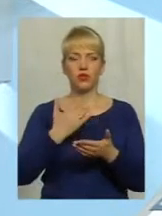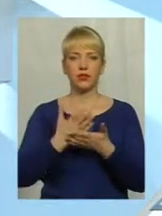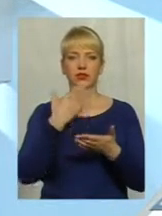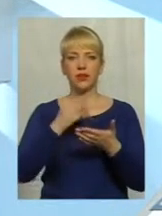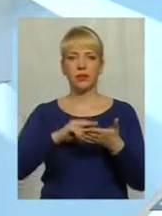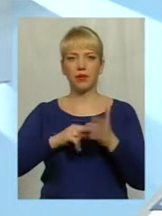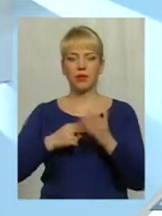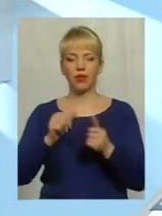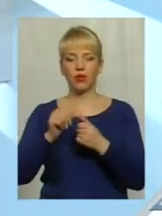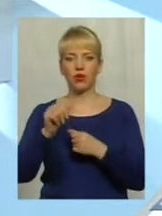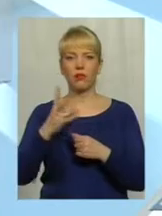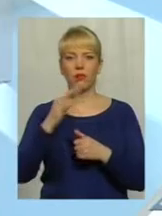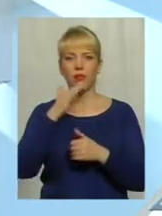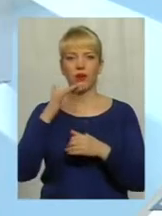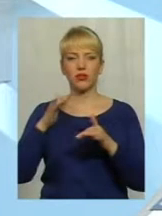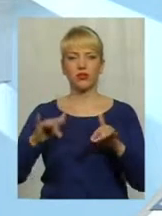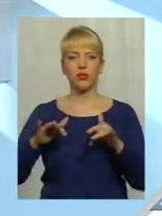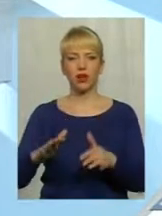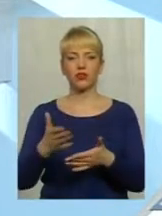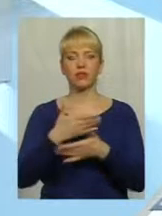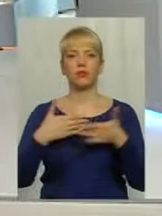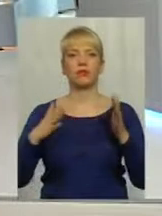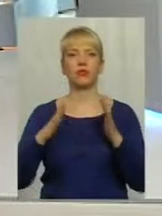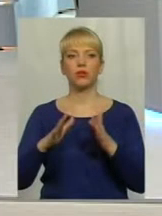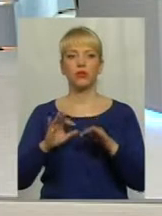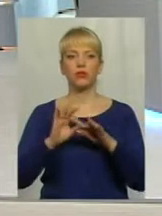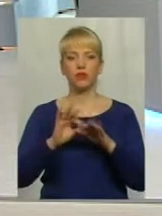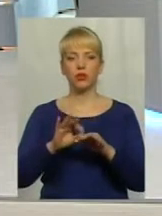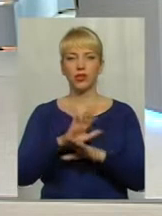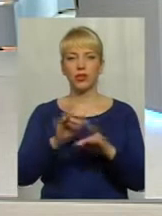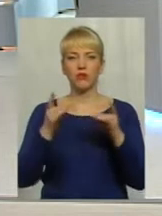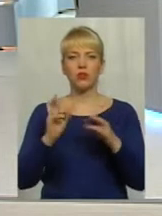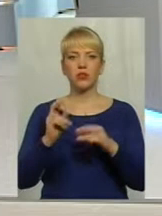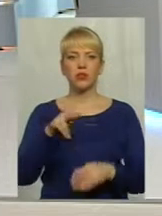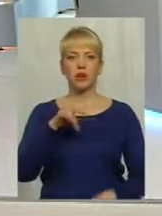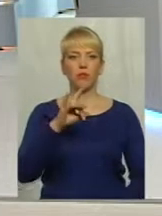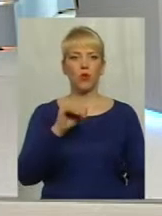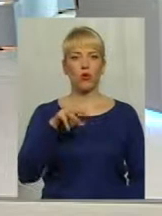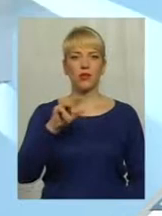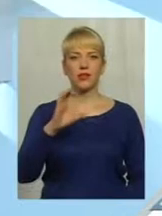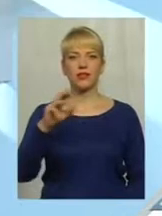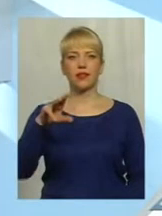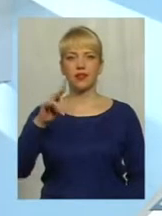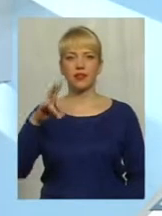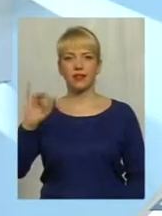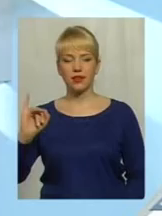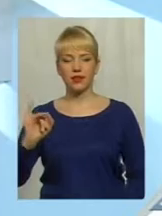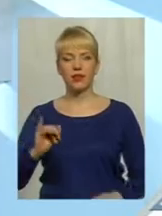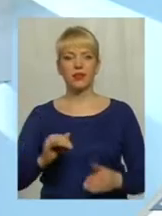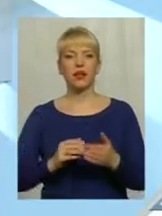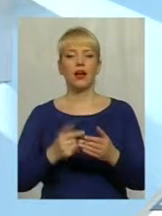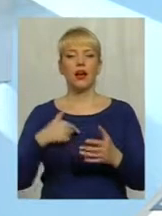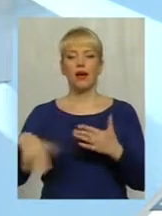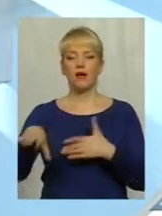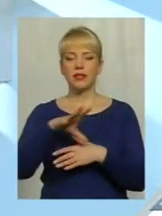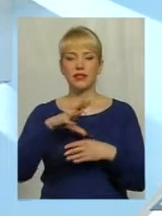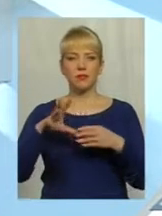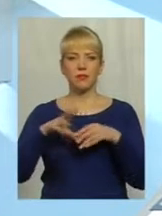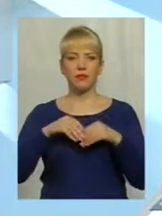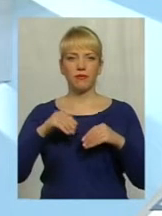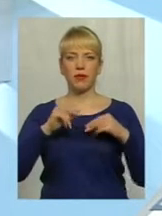сказати, що багато заходів ми проводимо не просто як протестантські деномінації, а ми співпрацюємо з усіма церквами. Ми